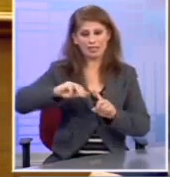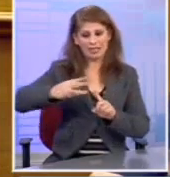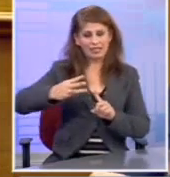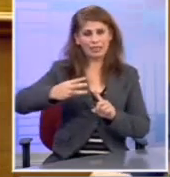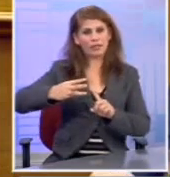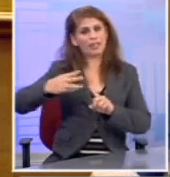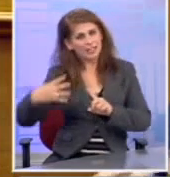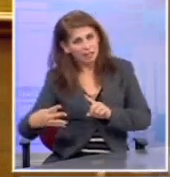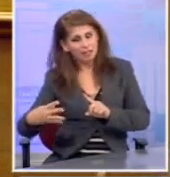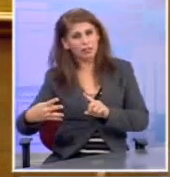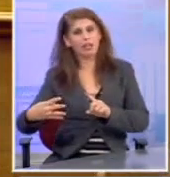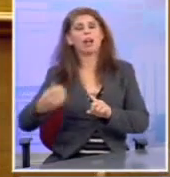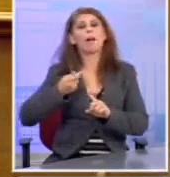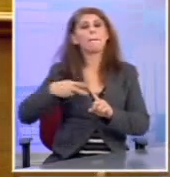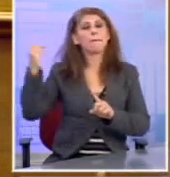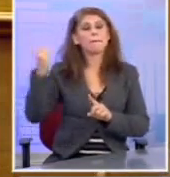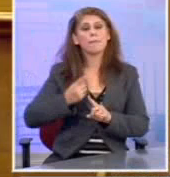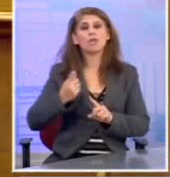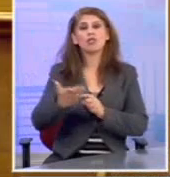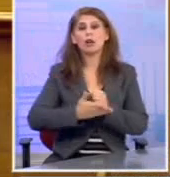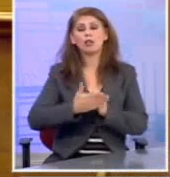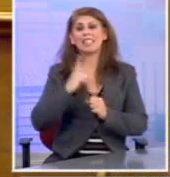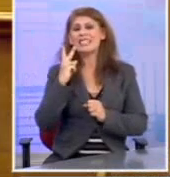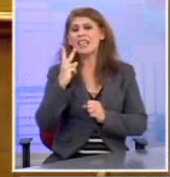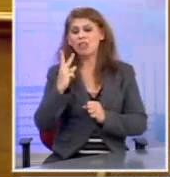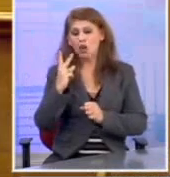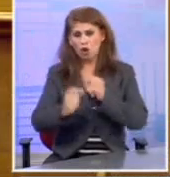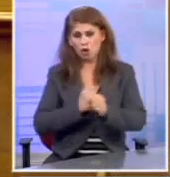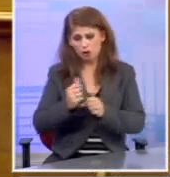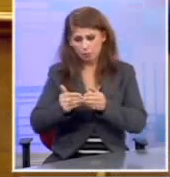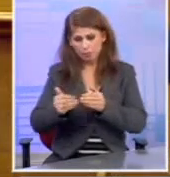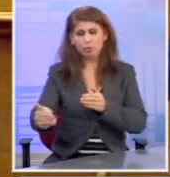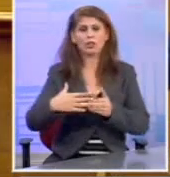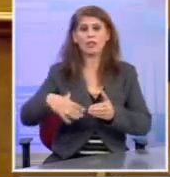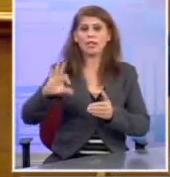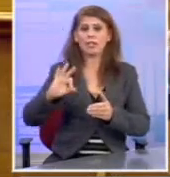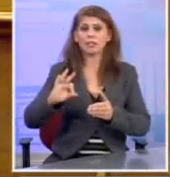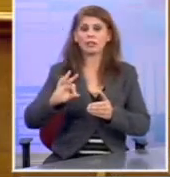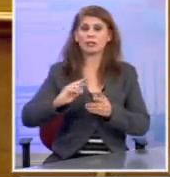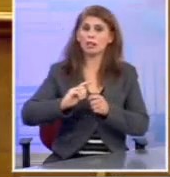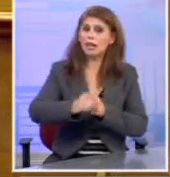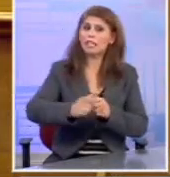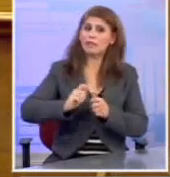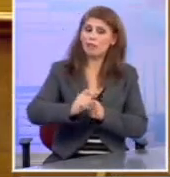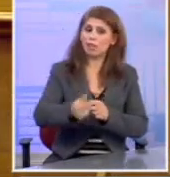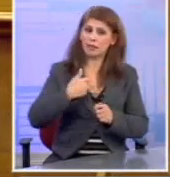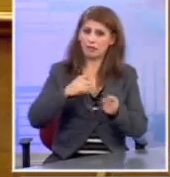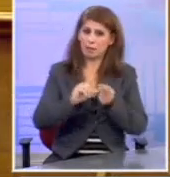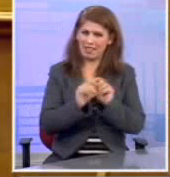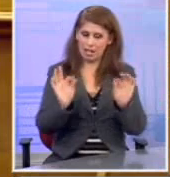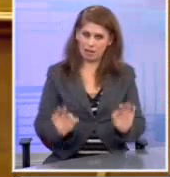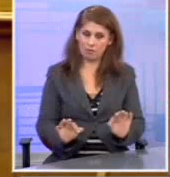τέταρτη. Η συντριπτική πλειοψηφία των αγροτών λοιπόν σε δύο χρόνια, όταν και θα αρχίζουν να καταβάλλονται οι εισφορές με βάση τη δική μας